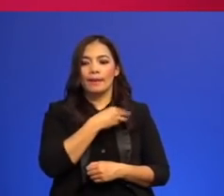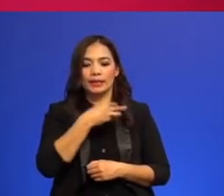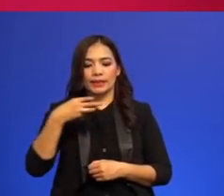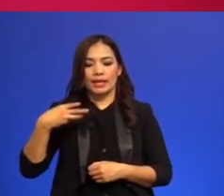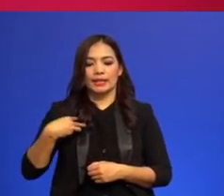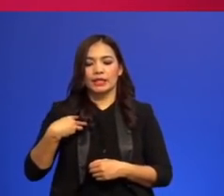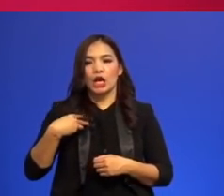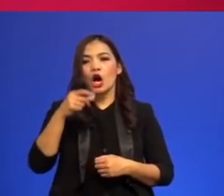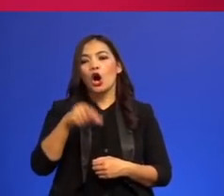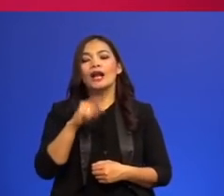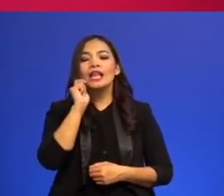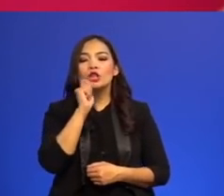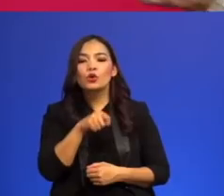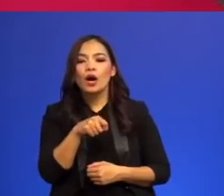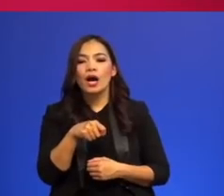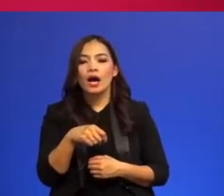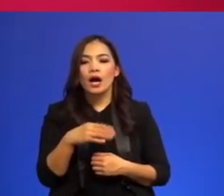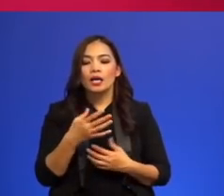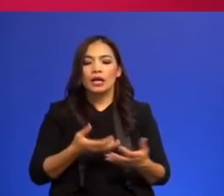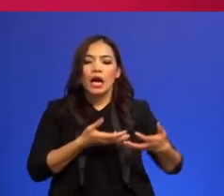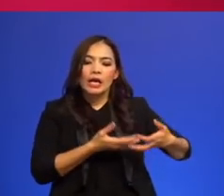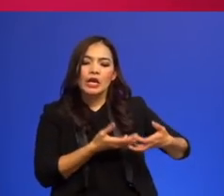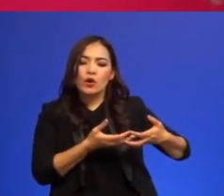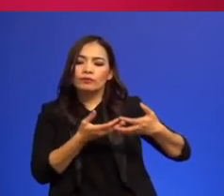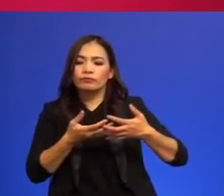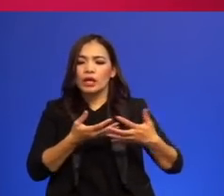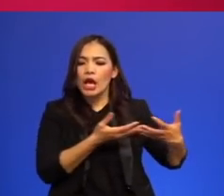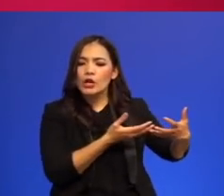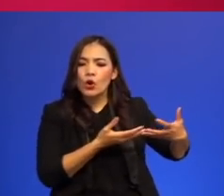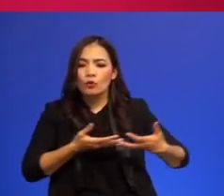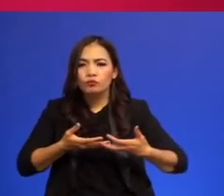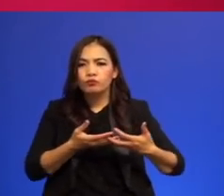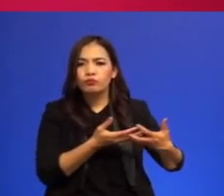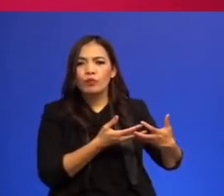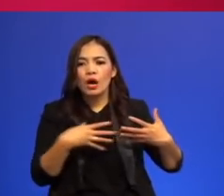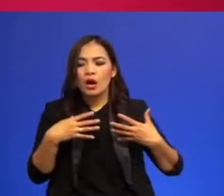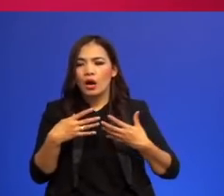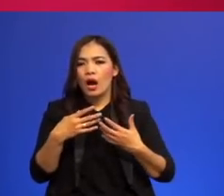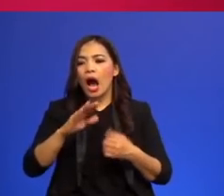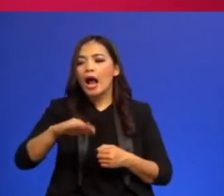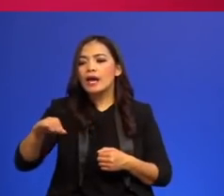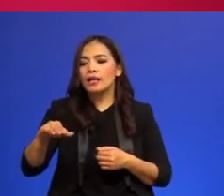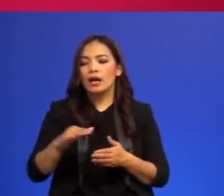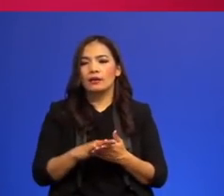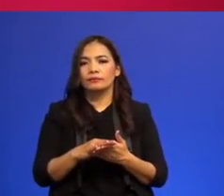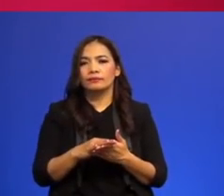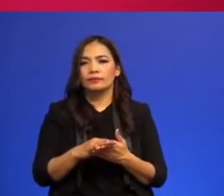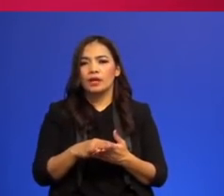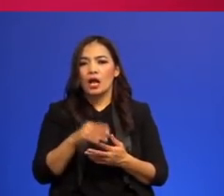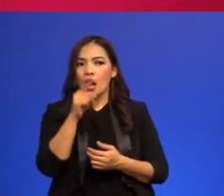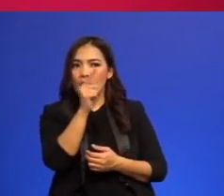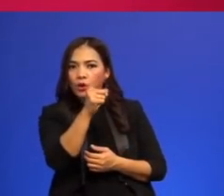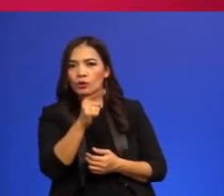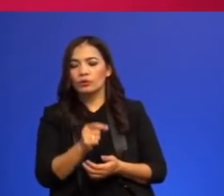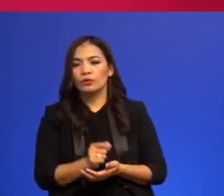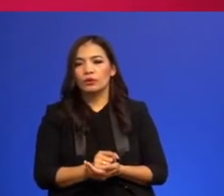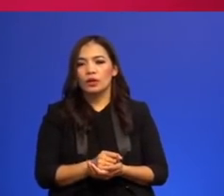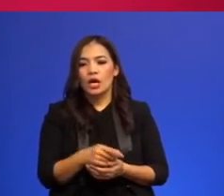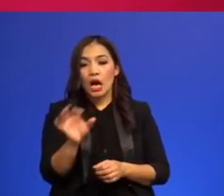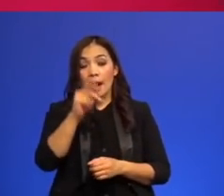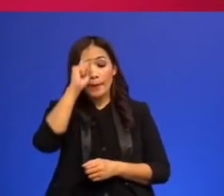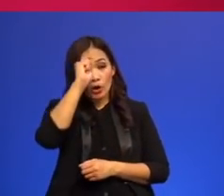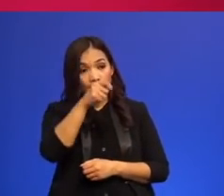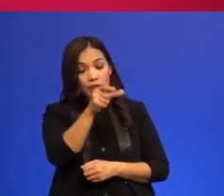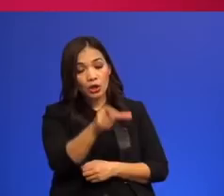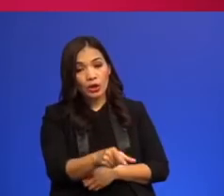orang tuanya suruh gendong anaknya, disuruh, mama bisa ini mah, lu ya, Aduh, lu ya. Gak